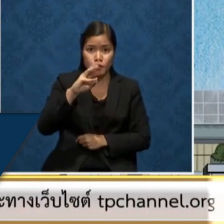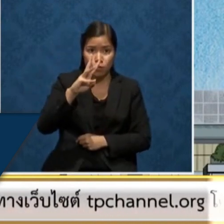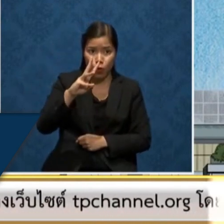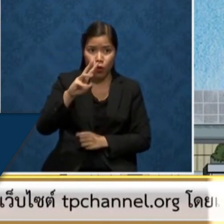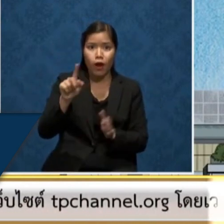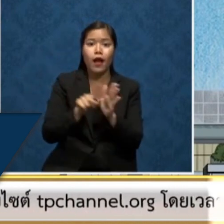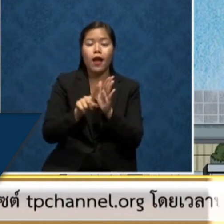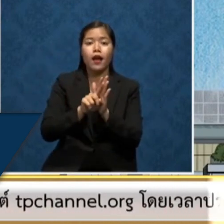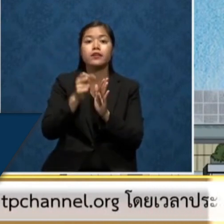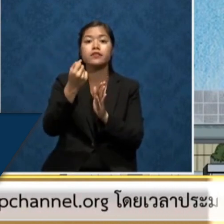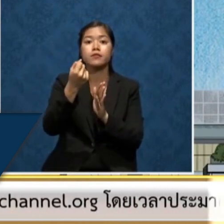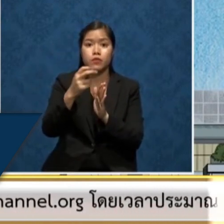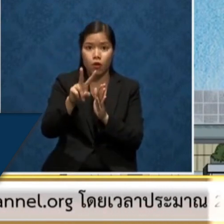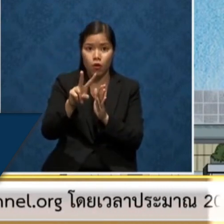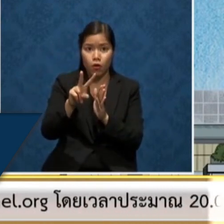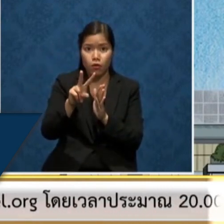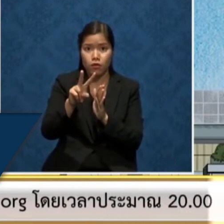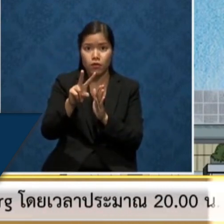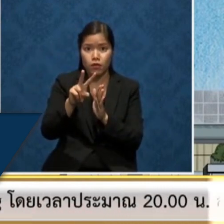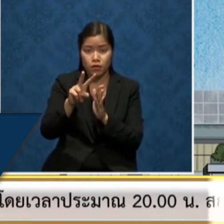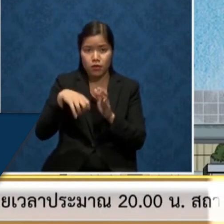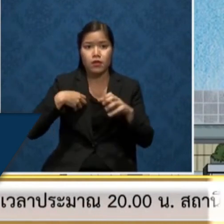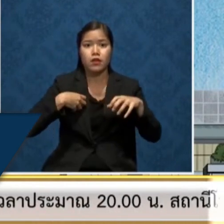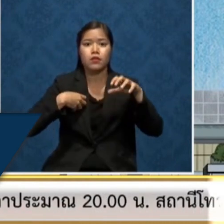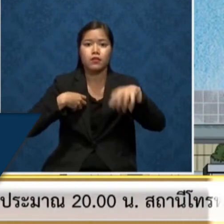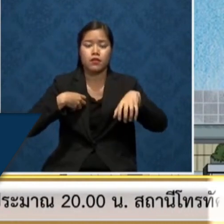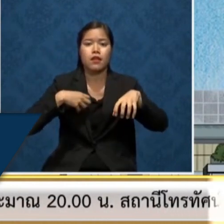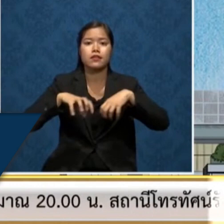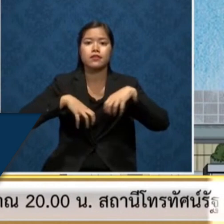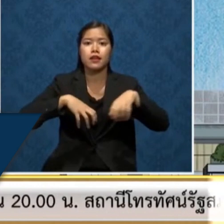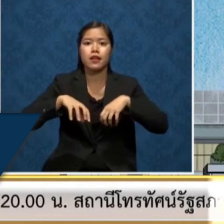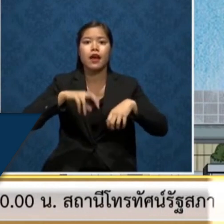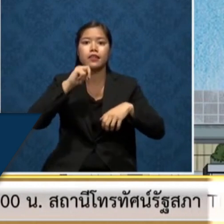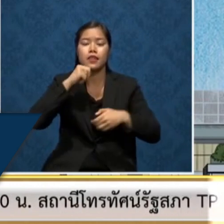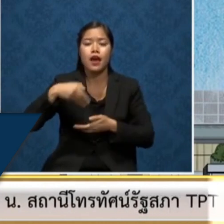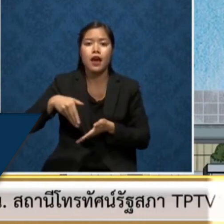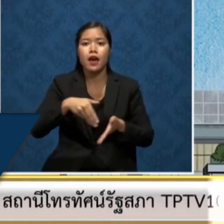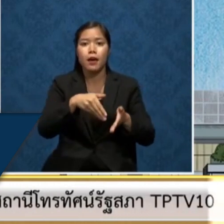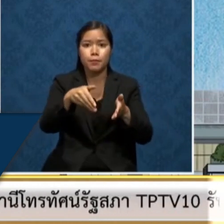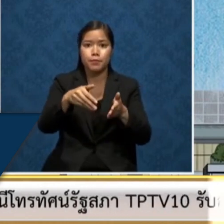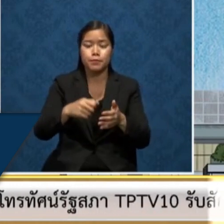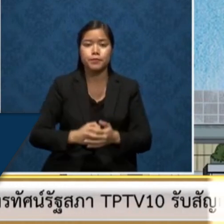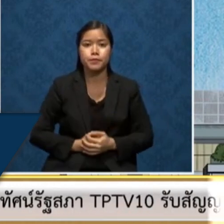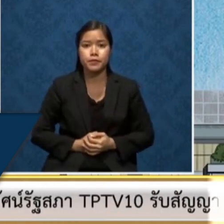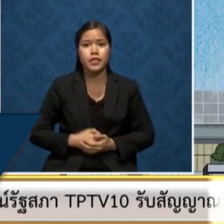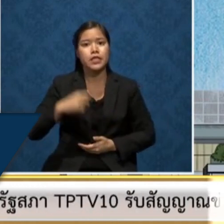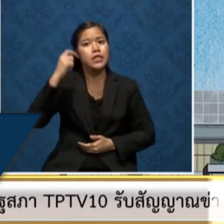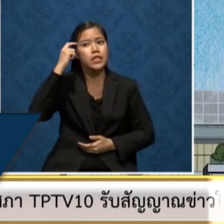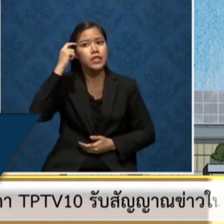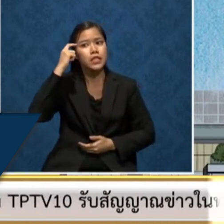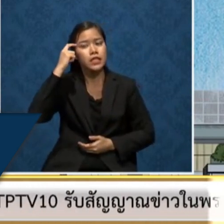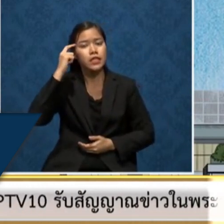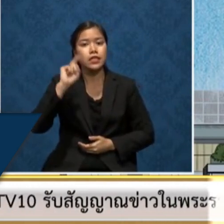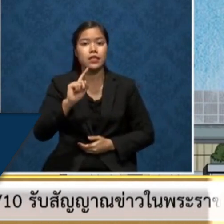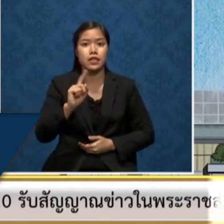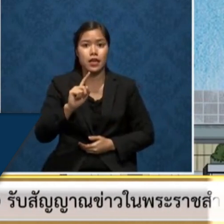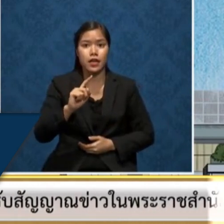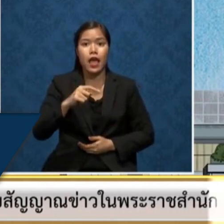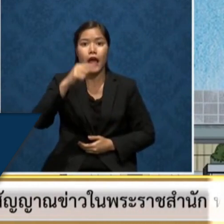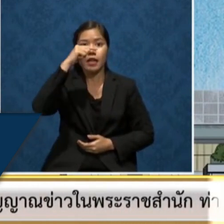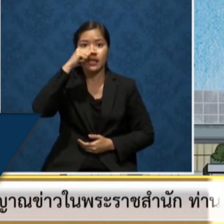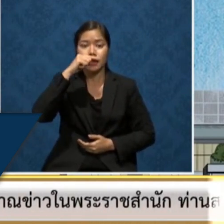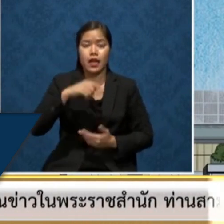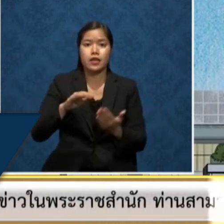12โดยกองบริหารจัดการลุ่มน้ำสำนักงานทรัพยากรน้ำแห่งชาติคาดการณ์ว่าประเทศไทยเข้าสู่